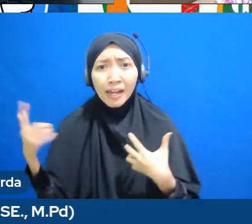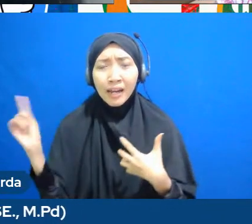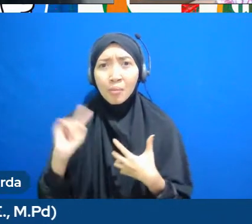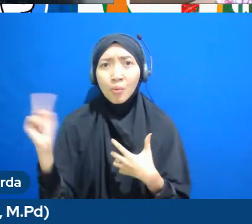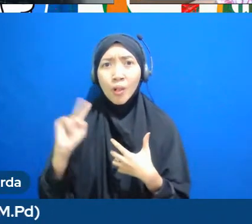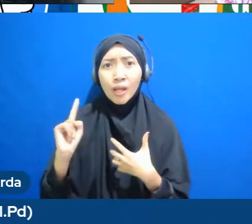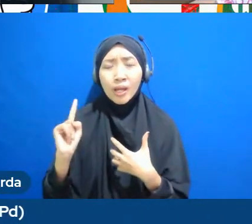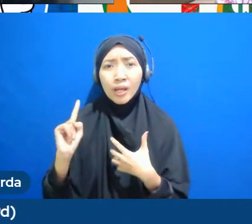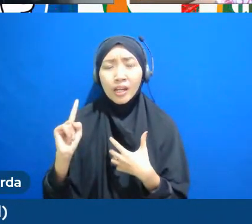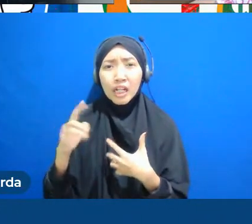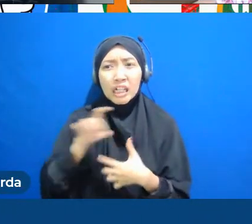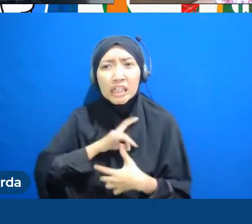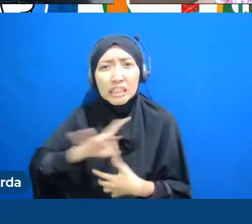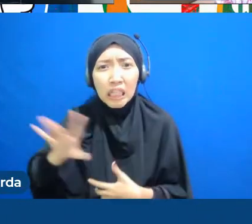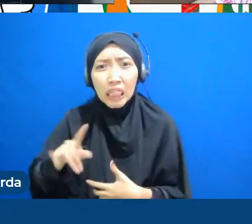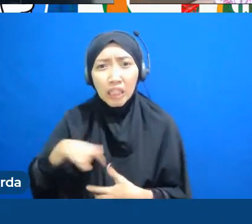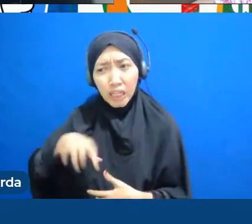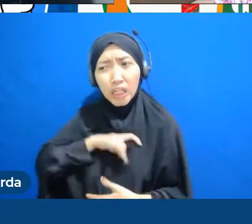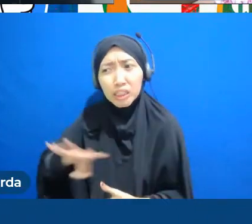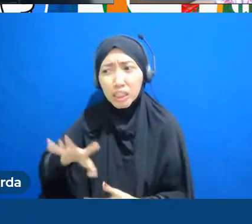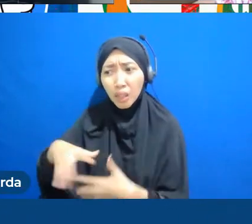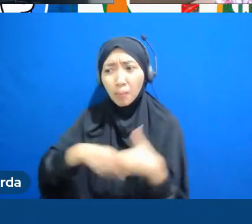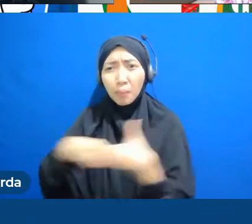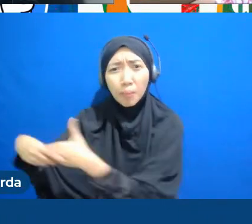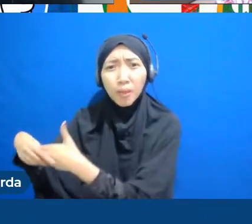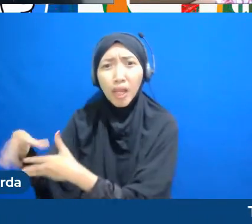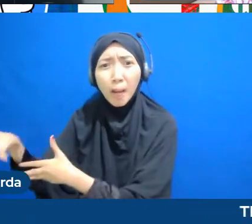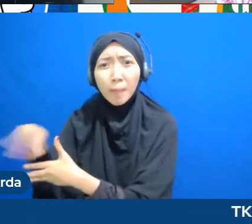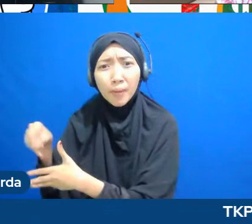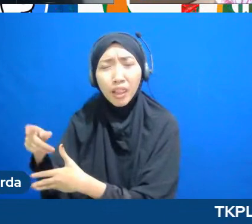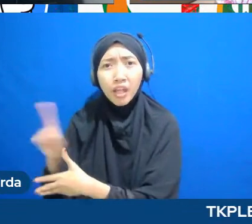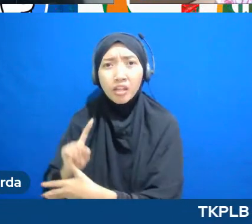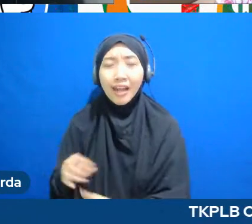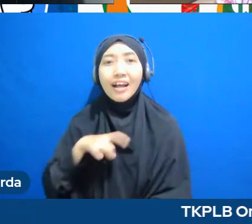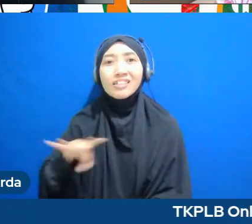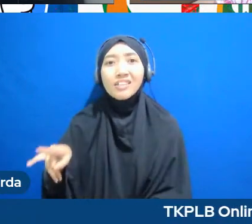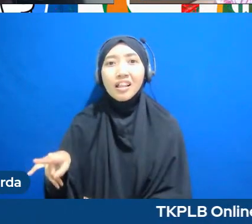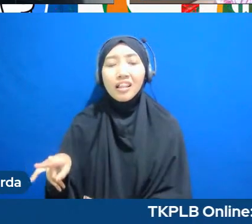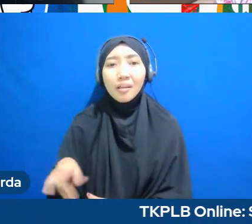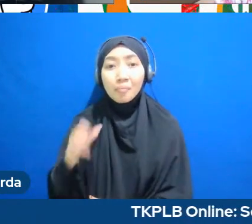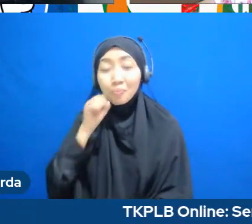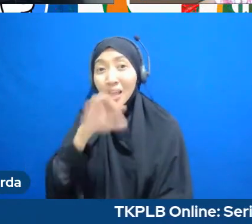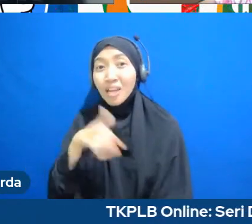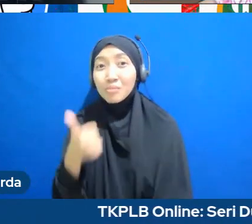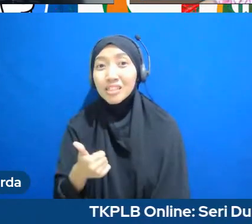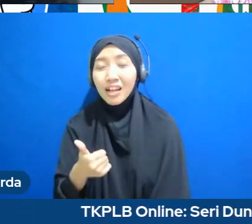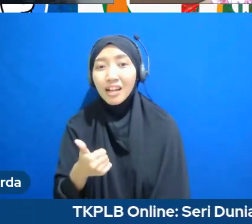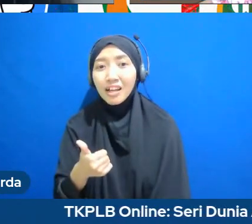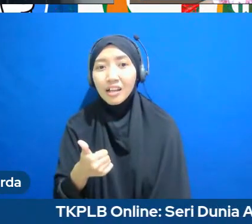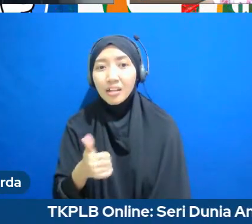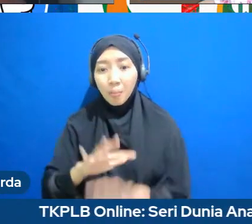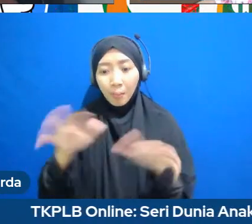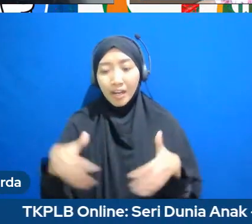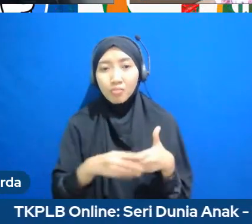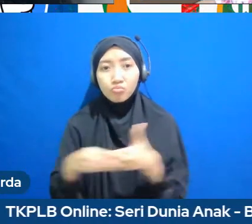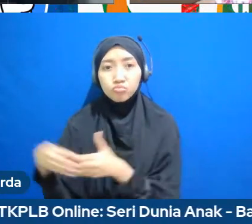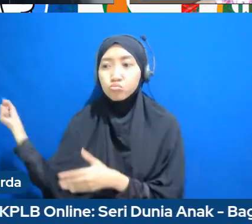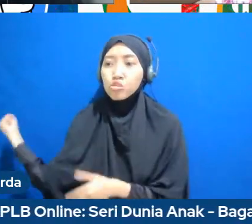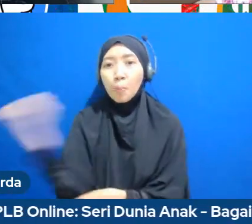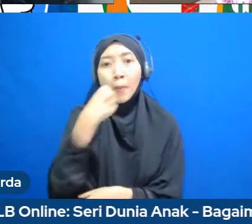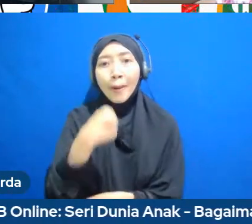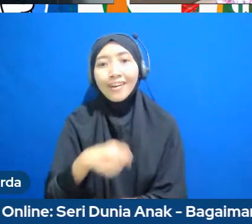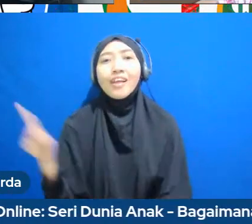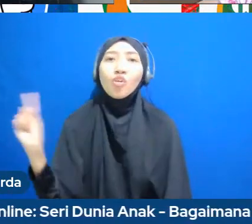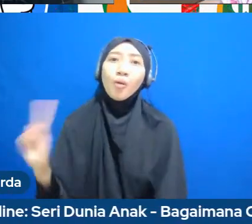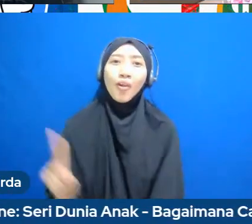nggak boleh kesel. Saya kesel kok diambil barangnya, kan gitu. Dia bisa bilang, ya nggak boleh tuh diambil barang, dia mukulin anak lo, cempret, nah itu nggak